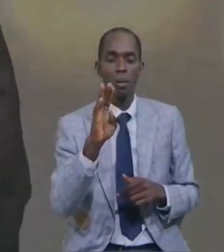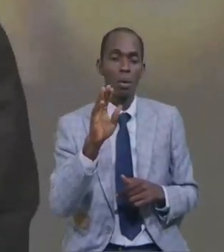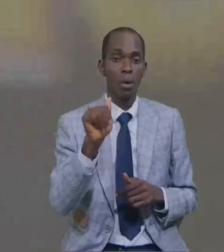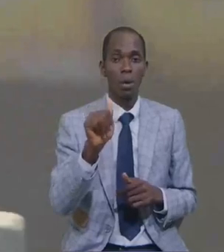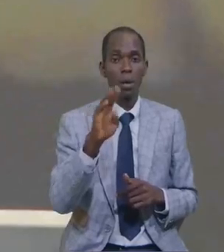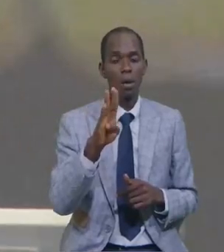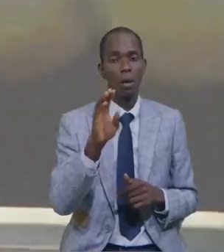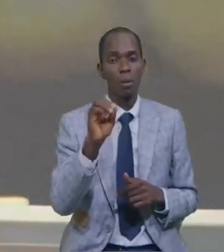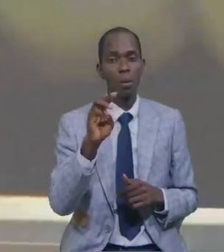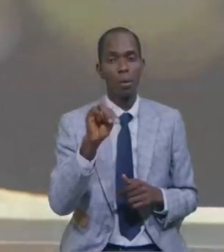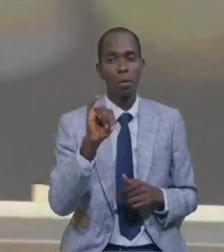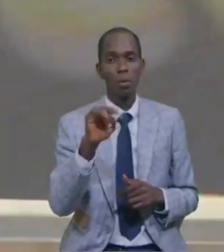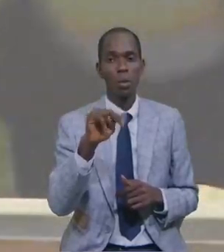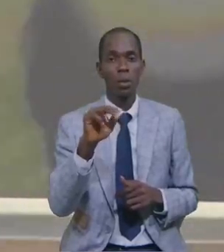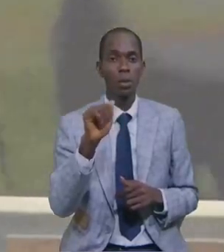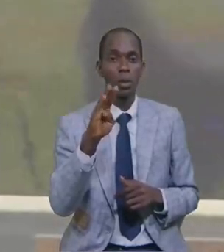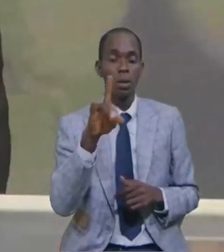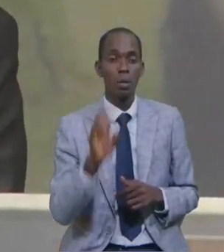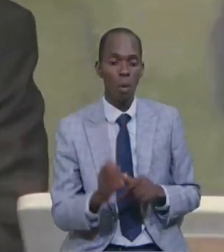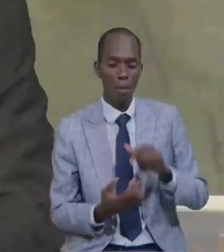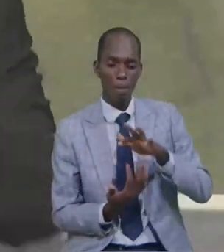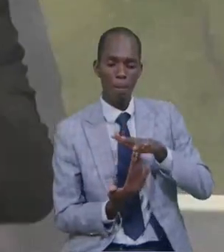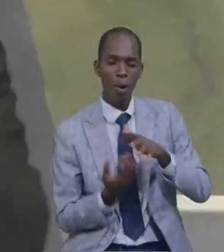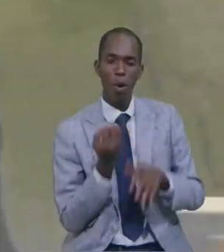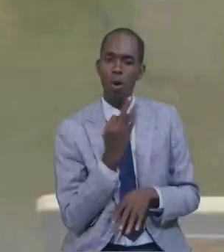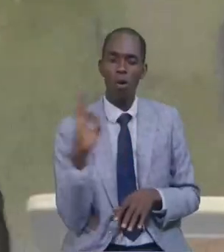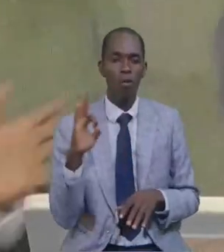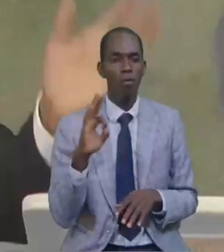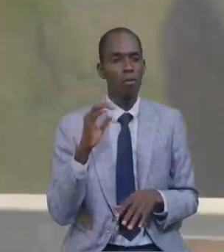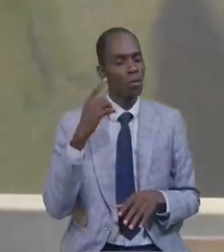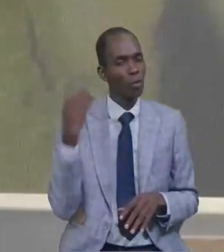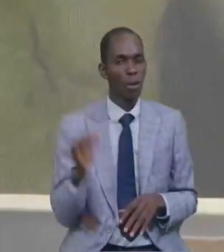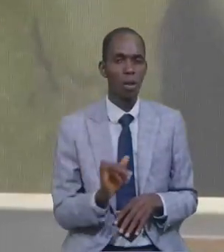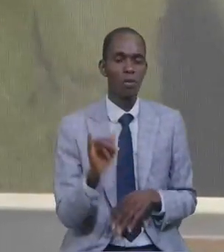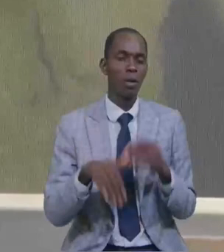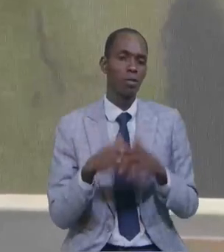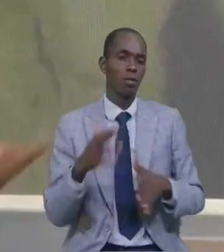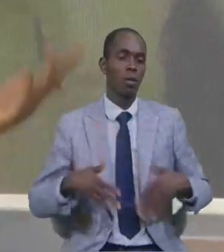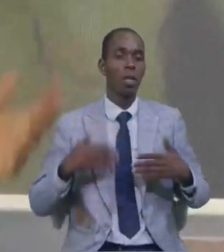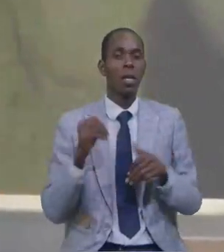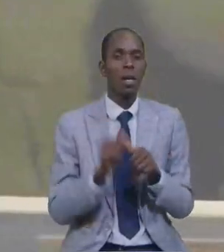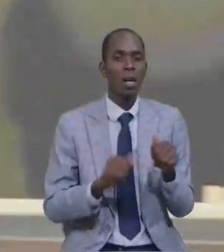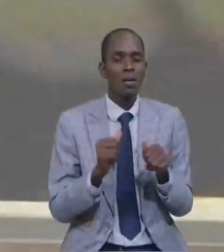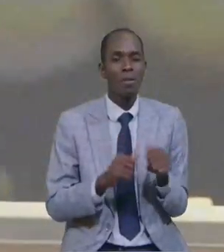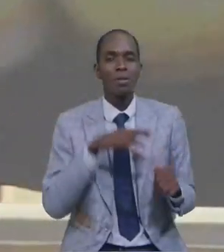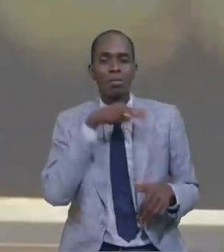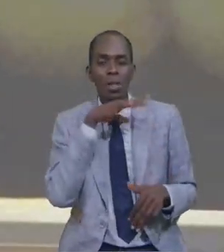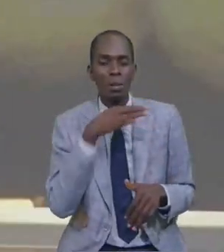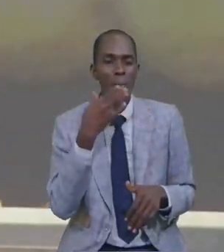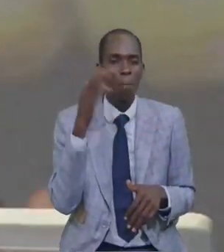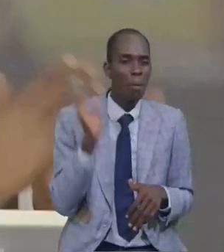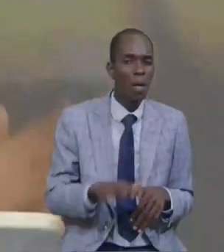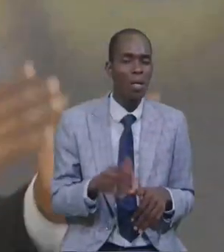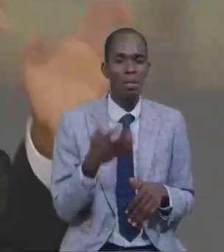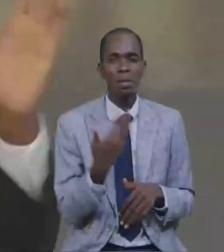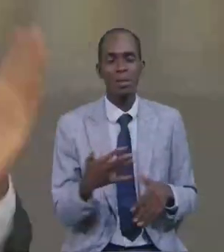vie, toutes ces choses qui appartiennent au diable, les choses qui appartiennent au monde, les choses qui ne